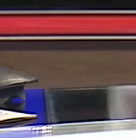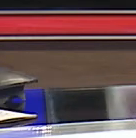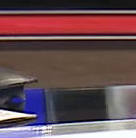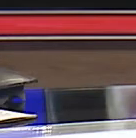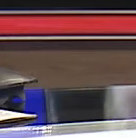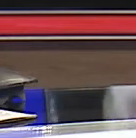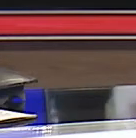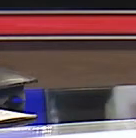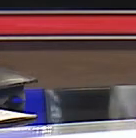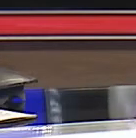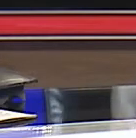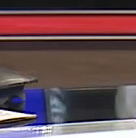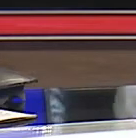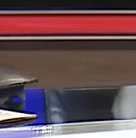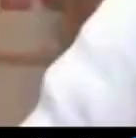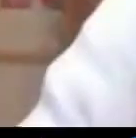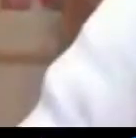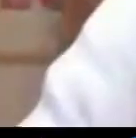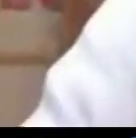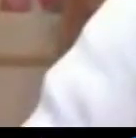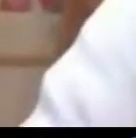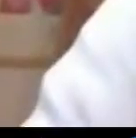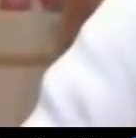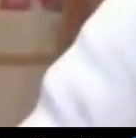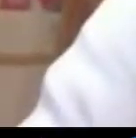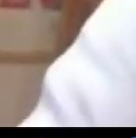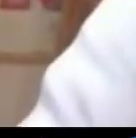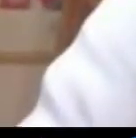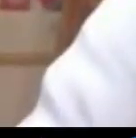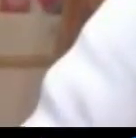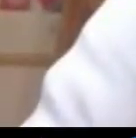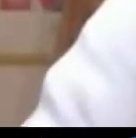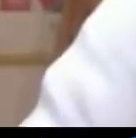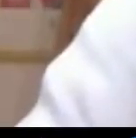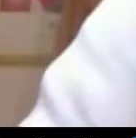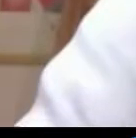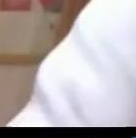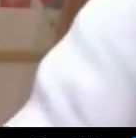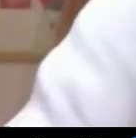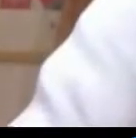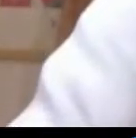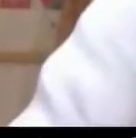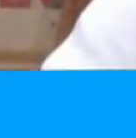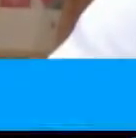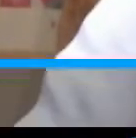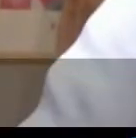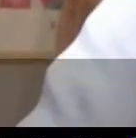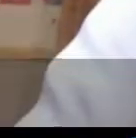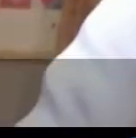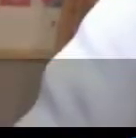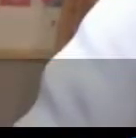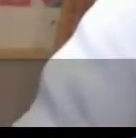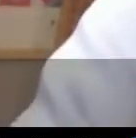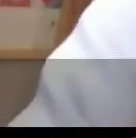קודם כל, זה התחיל מאשדוד, והיום זה כבר פועל ברמה הארצית. זה Israel Living Lab, Israel Smart